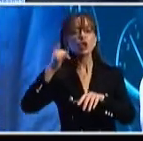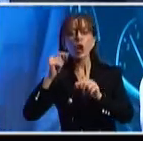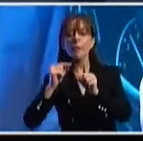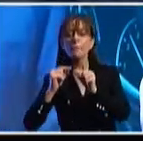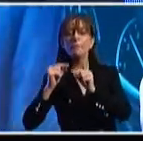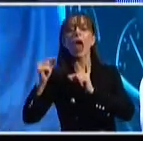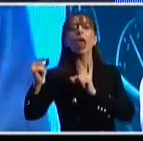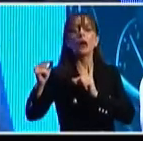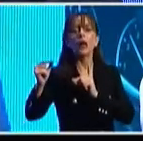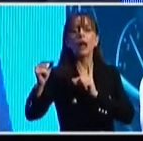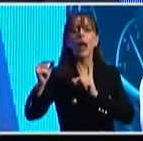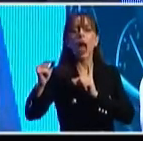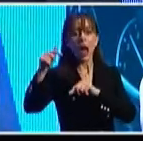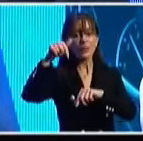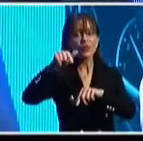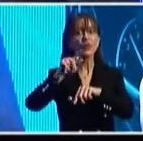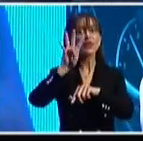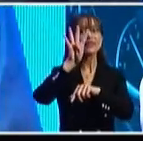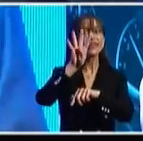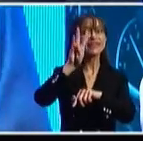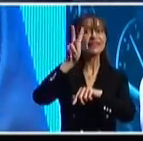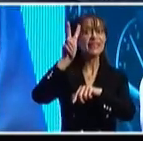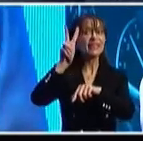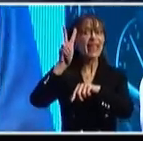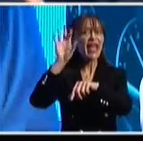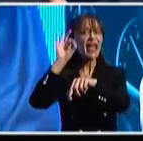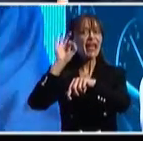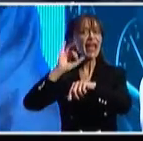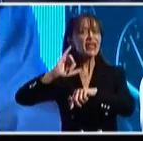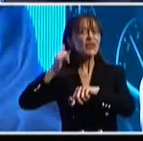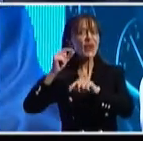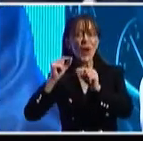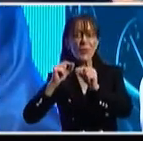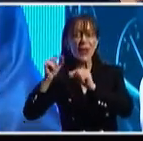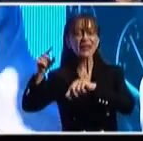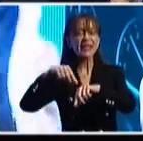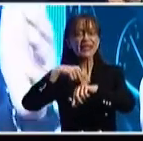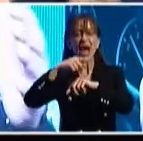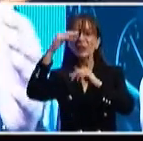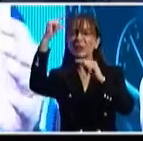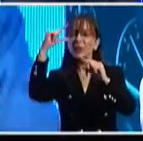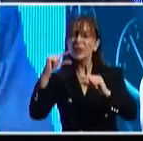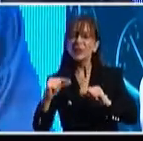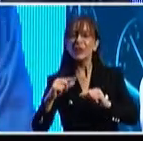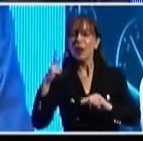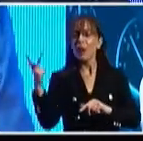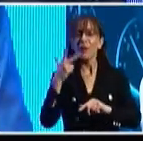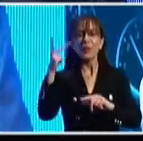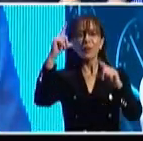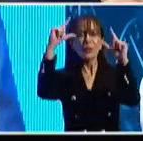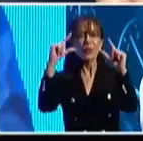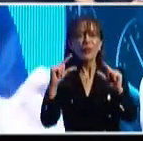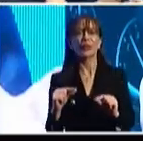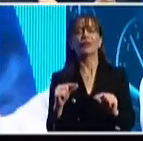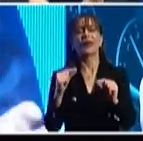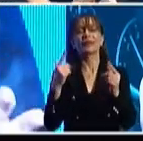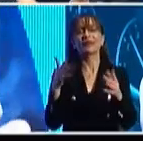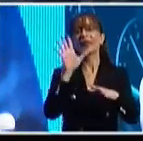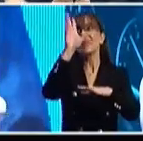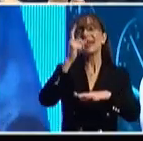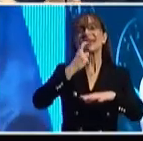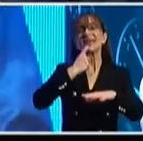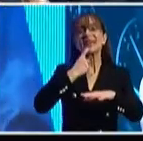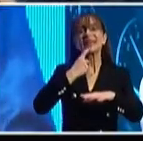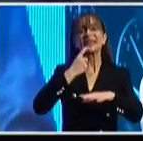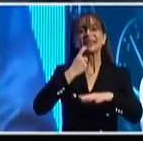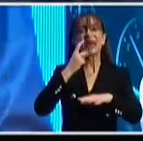bugün 42 kilometre saate düştü. Yani hızımız da yavaşladı. İşte 5 yılın sonundaki